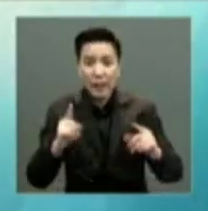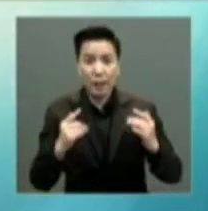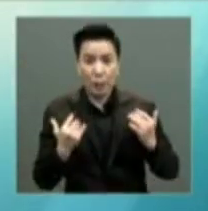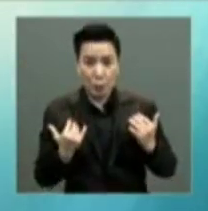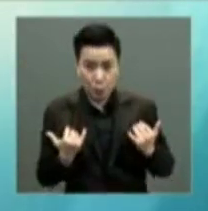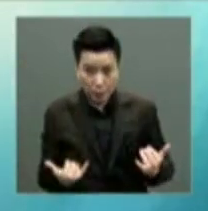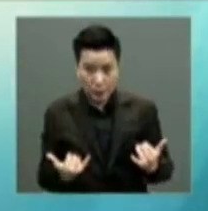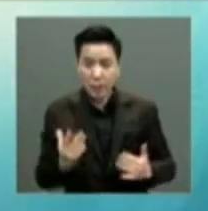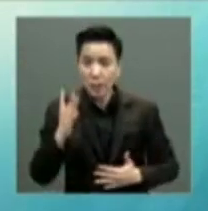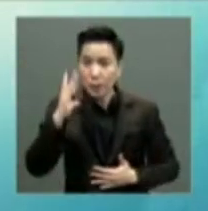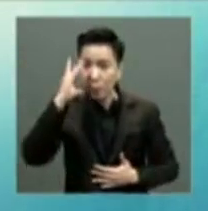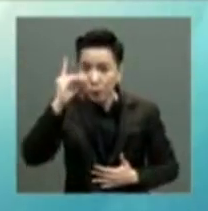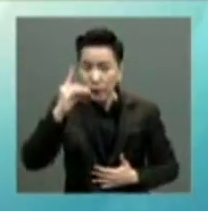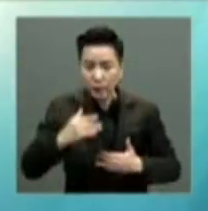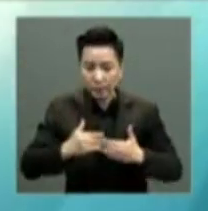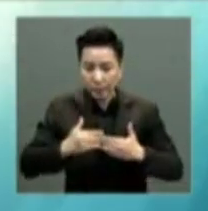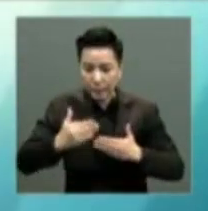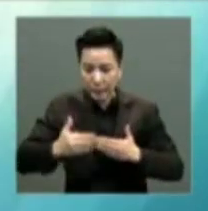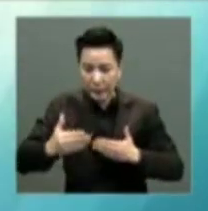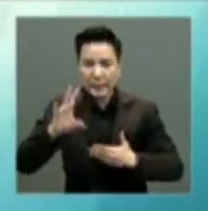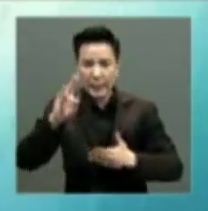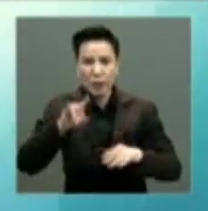ยกนะครับของเราผมก็บอกไม่ได้ว่ามันจะต้องยกมันก็ต้องยาวนานแค่ไหนแต่แค่ระดับของวันนี้พรุ่งนี้หรือ7